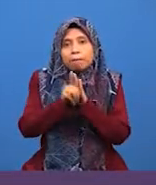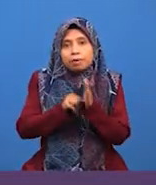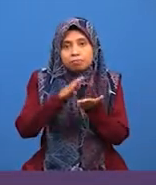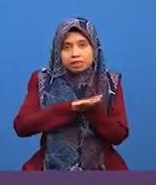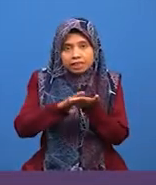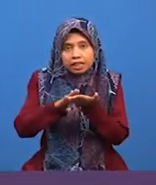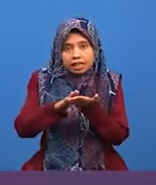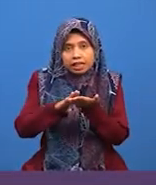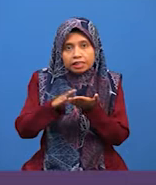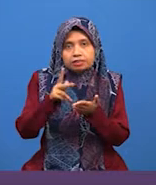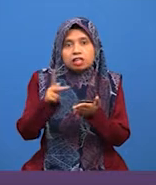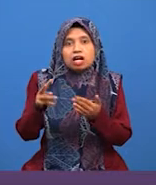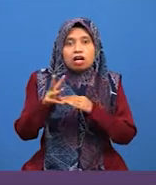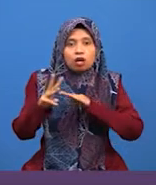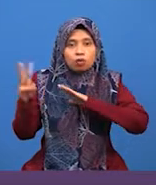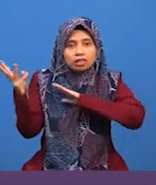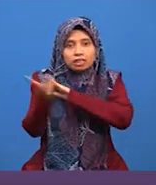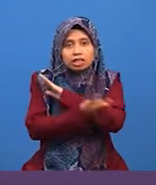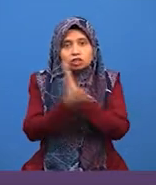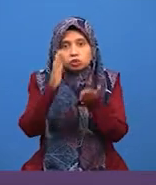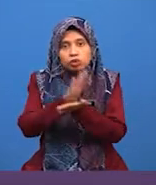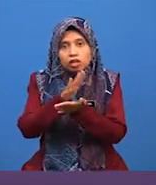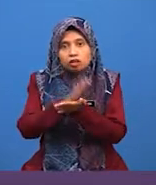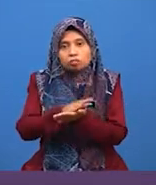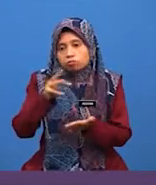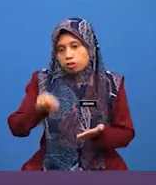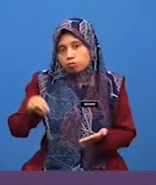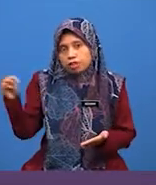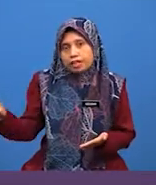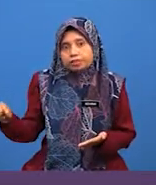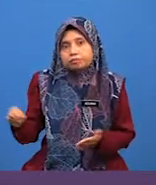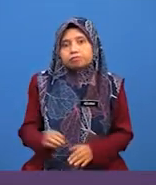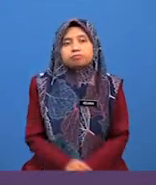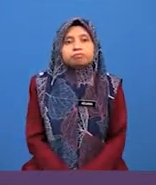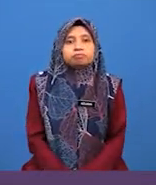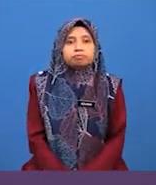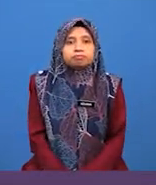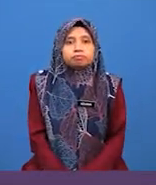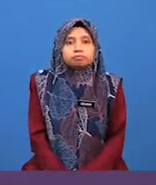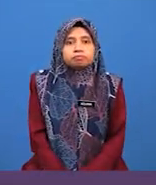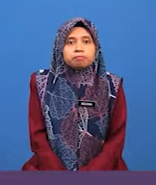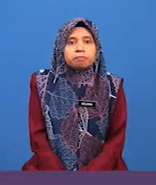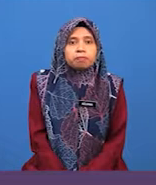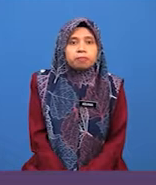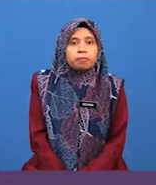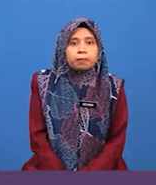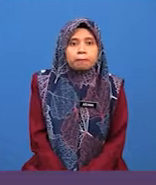Sedang membersihkan kawasan sekolah murid-murid.